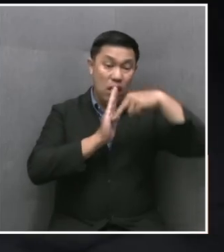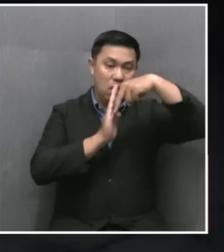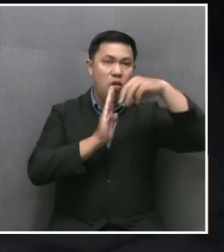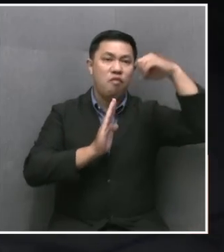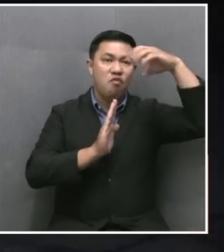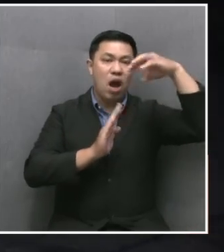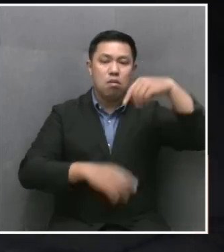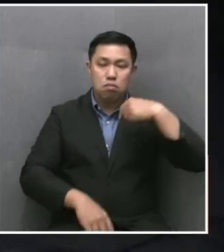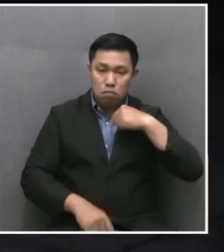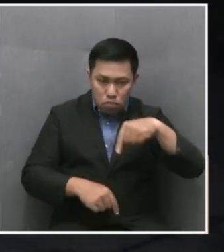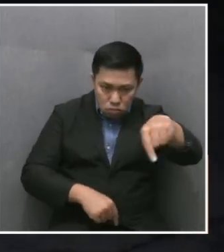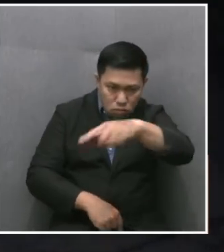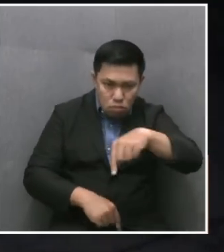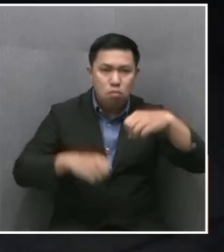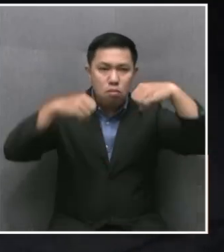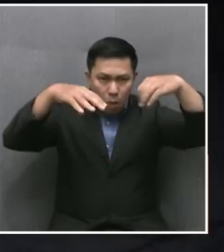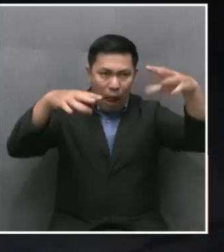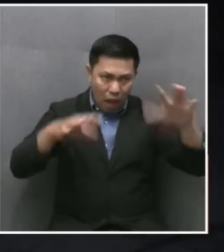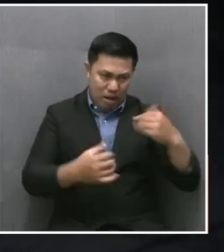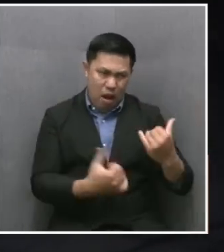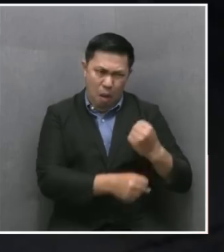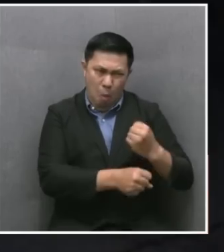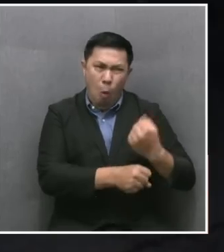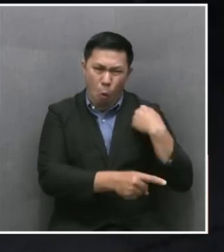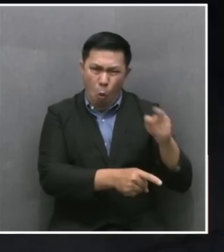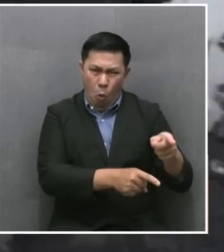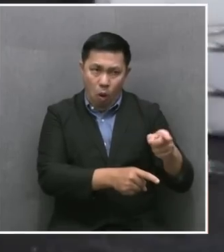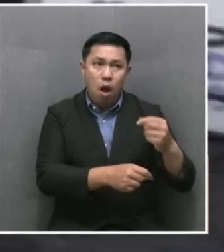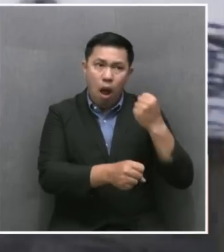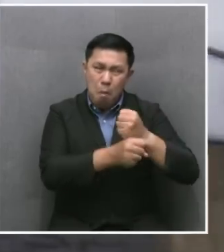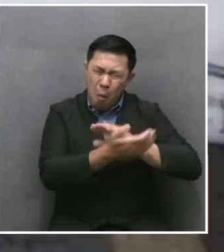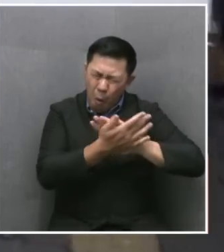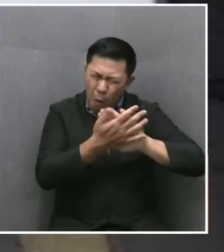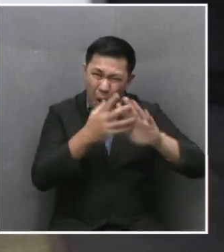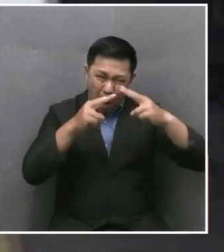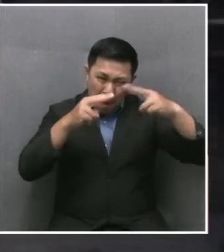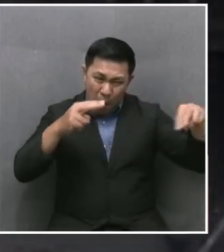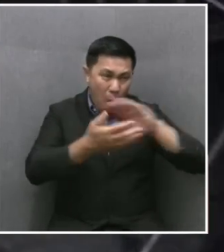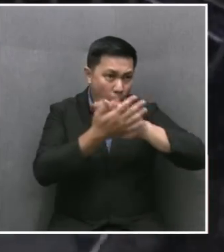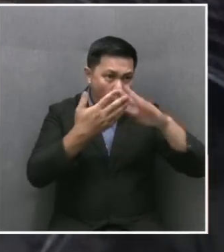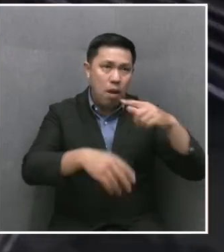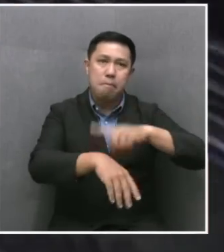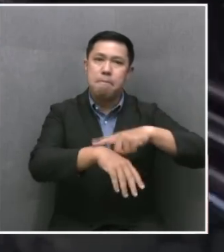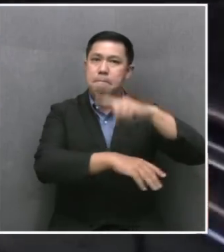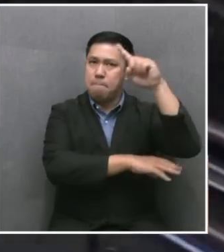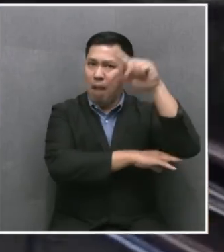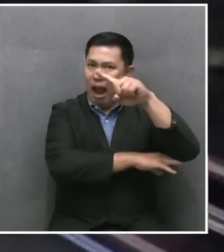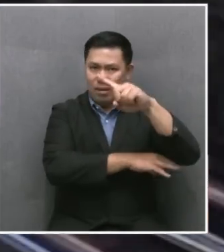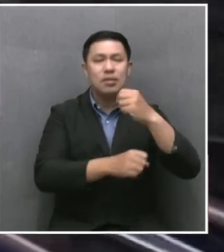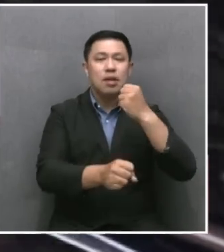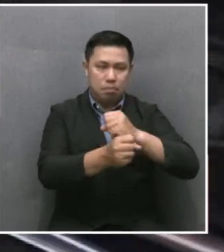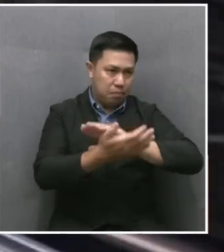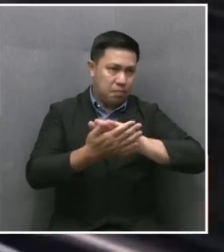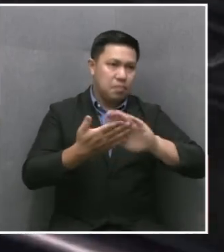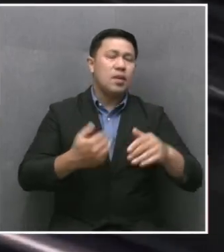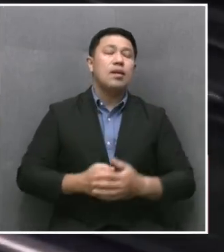ระหว่างการติดตั้งสสาไฟฟ้าเพิ่มเติมและคาดว่าจะวางสายแล้วเสร็จในช่วงบ่ายวันนี้เลยชาวบ้านใน